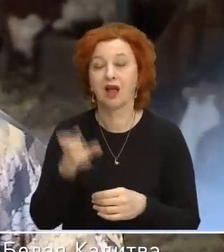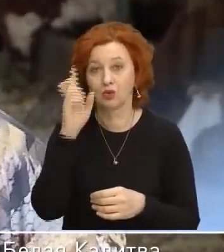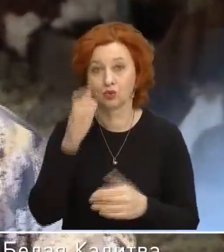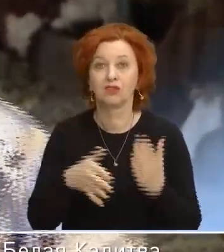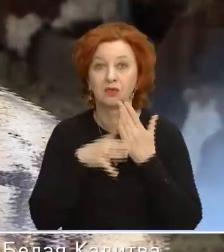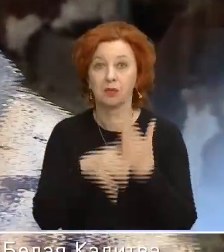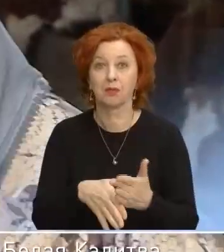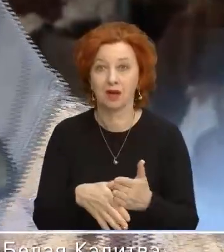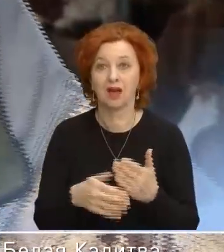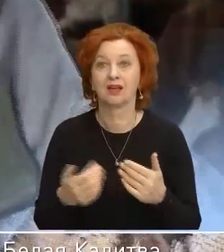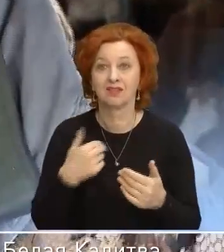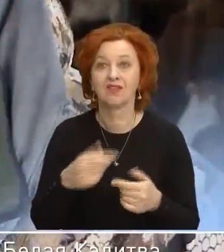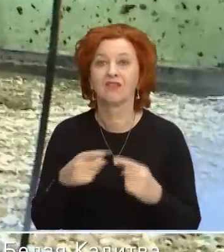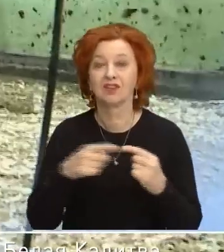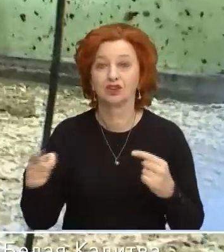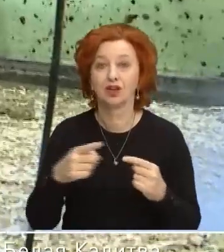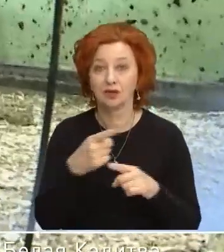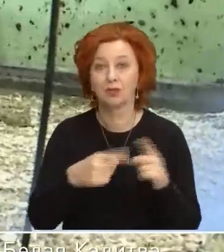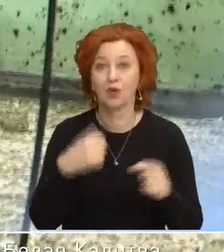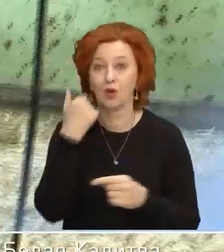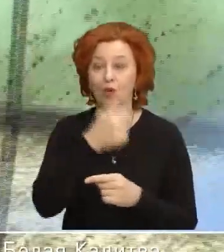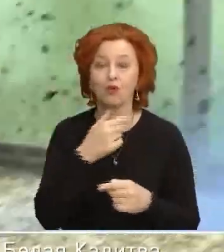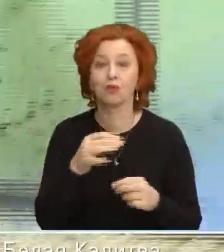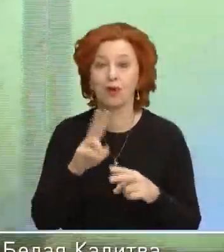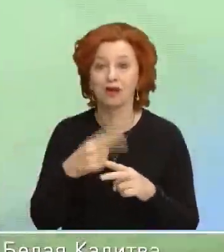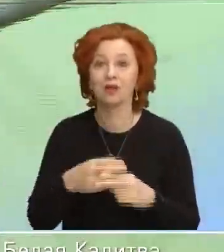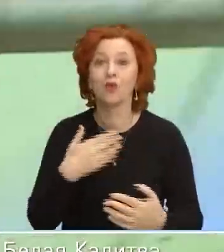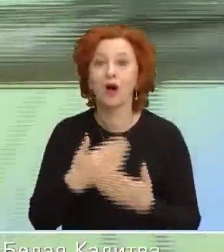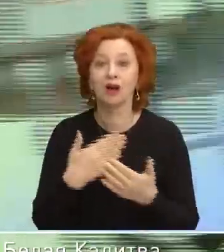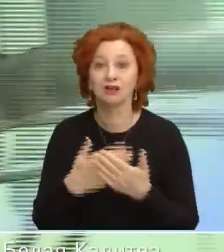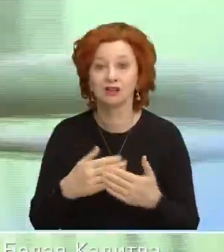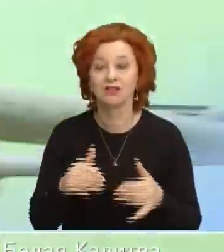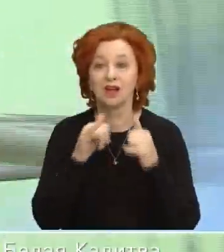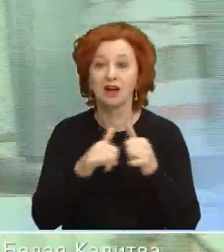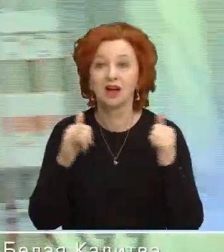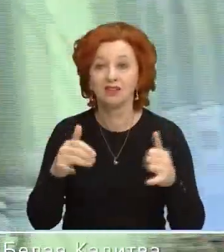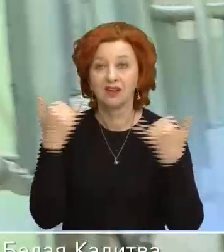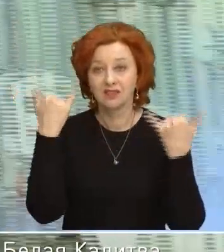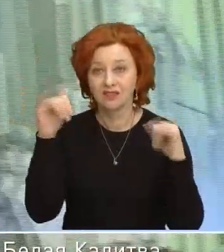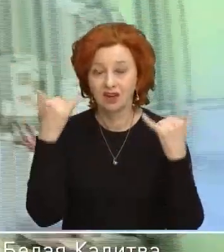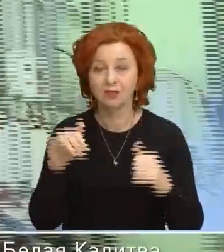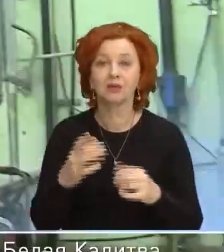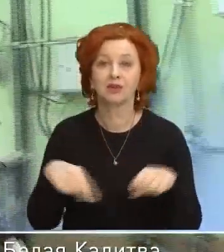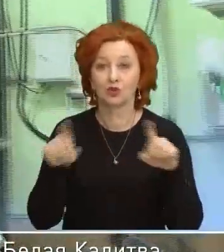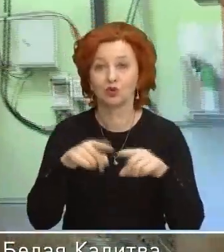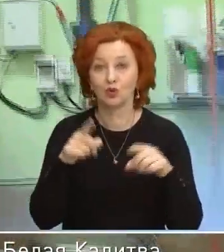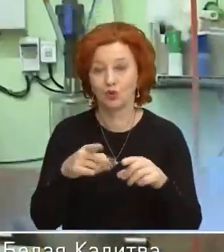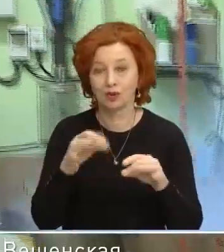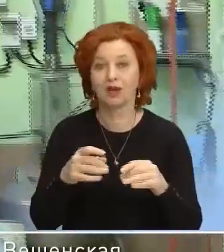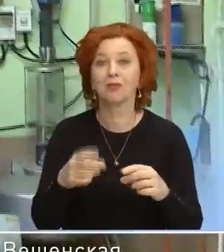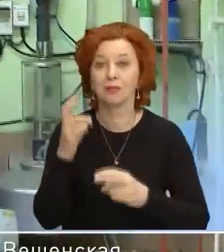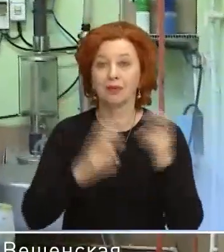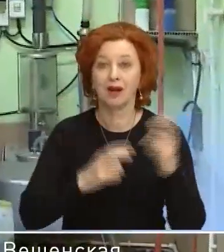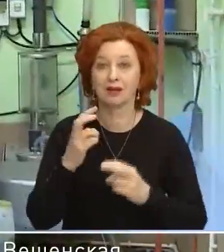бы в течение полугода. Поэтому активно развивать фермерское хозяйство в планах и у других